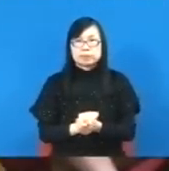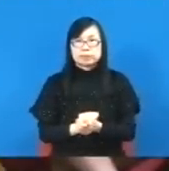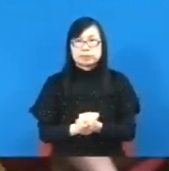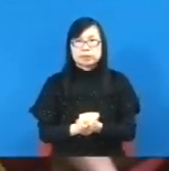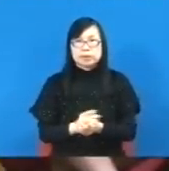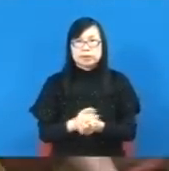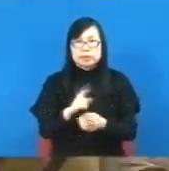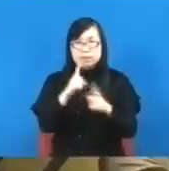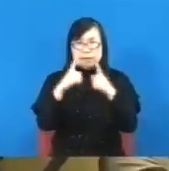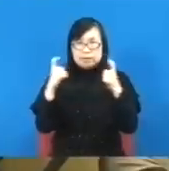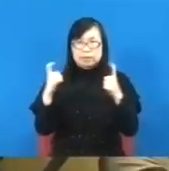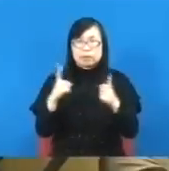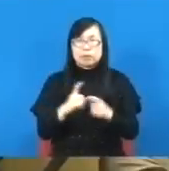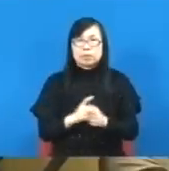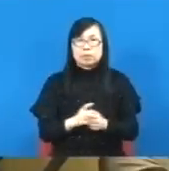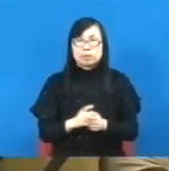成都軍區嘅，